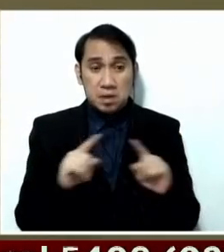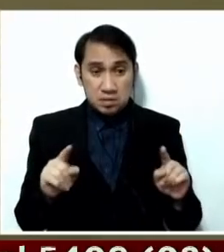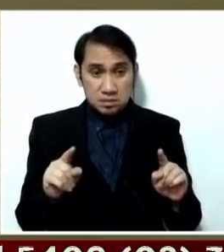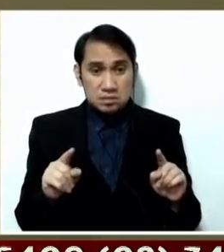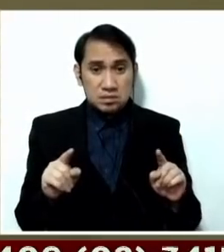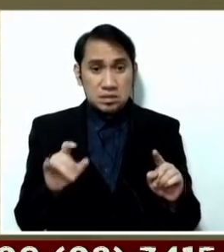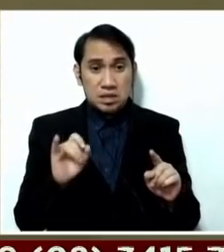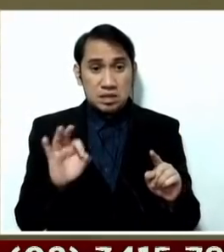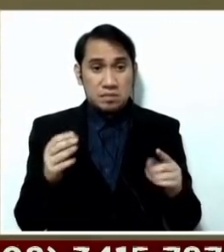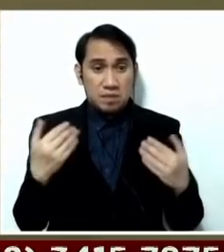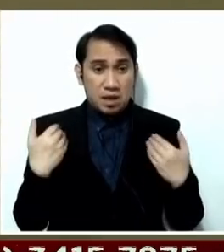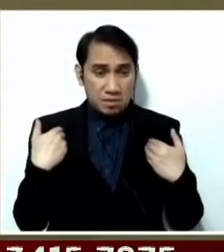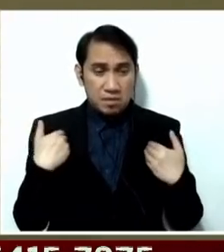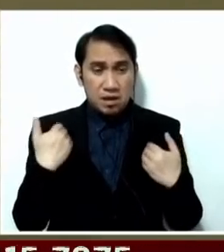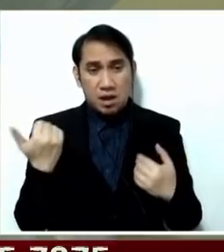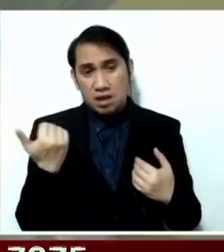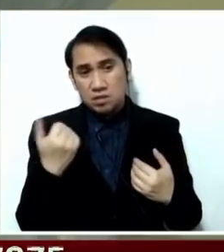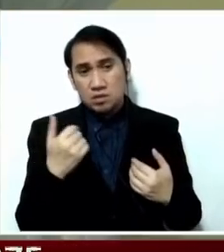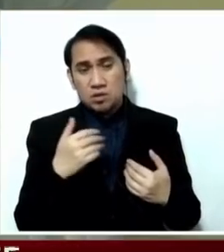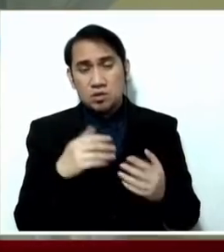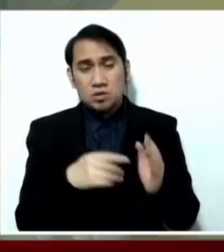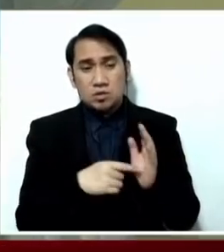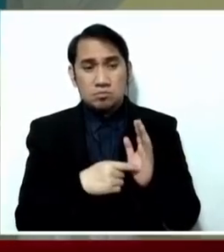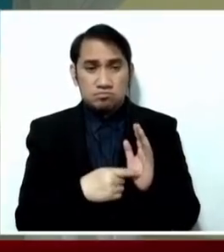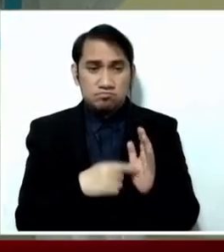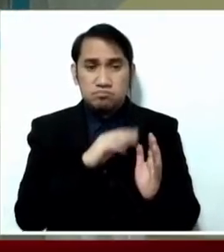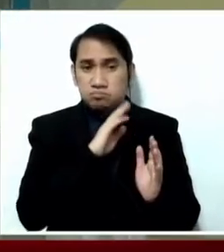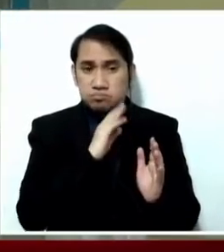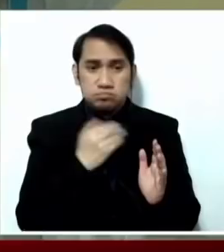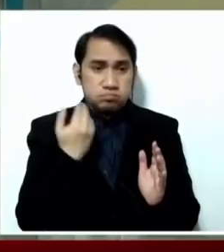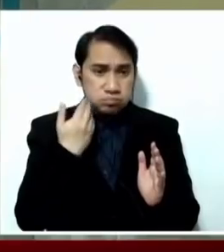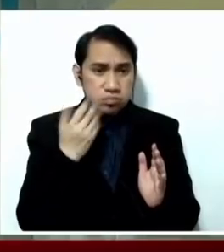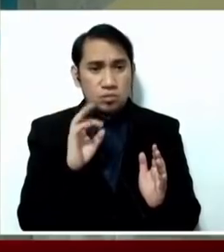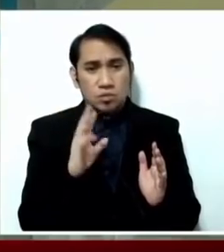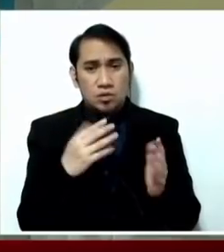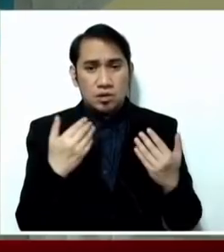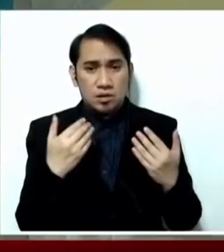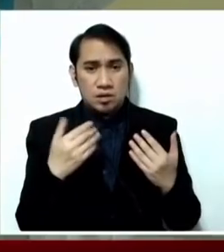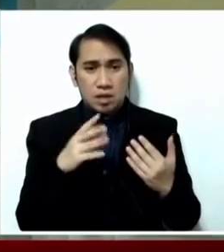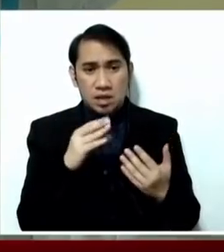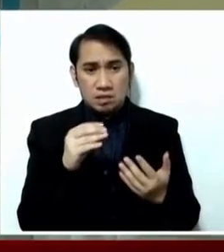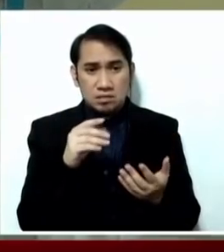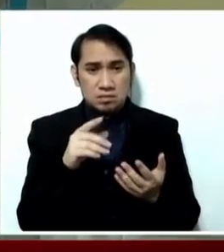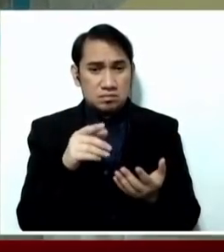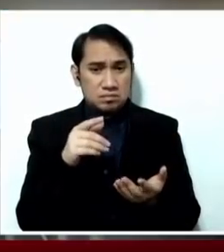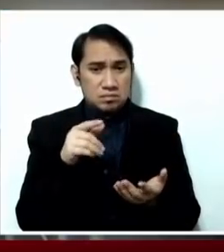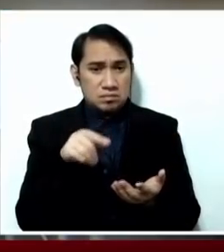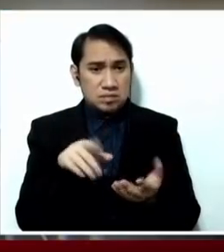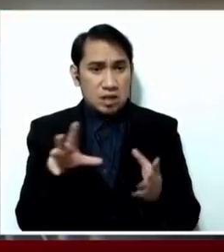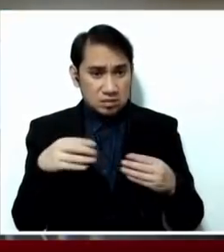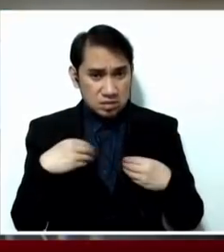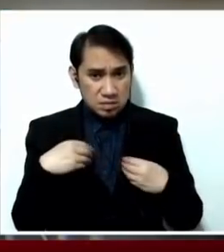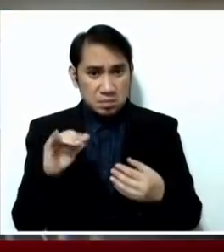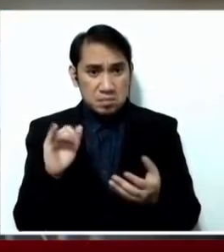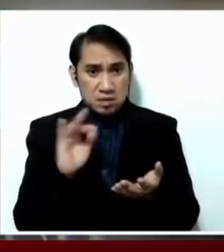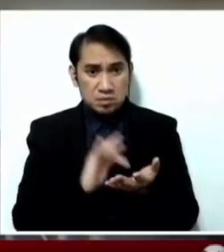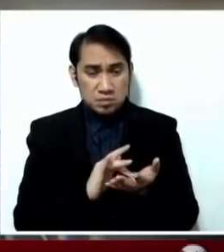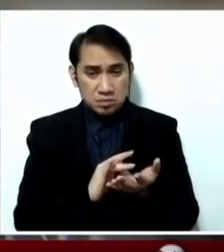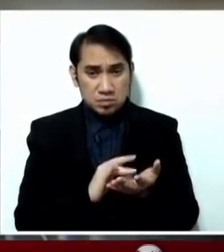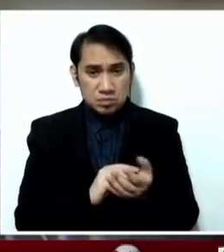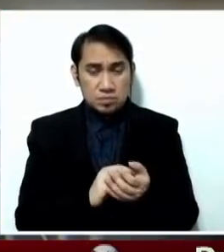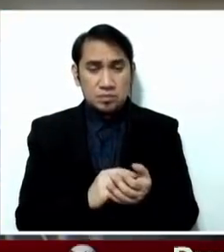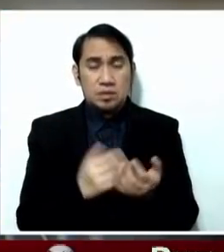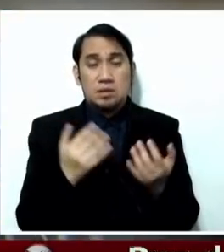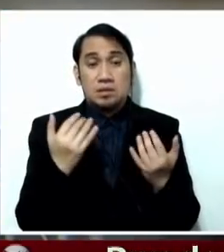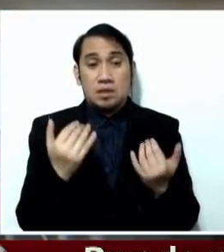kung may sintomas na at dumepende pa rin sa isang gamot na hindi pa rin aprobado ng FDA. Dapat yan, pag na-diagnose